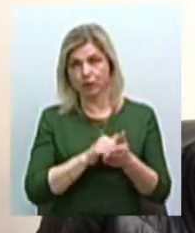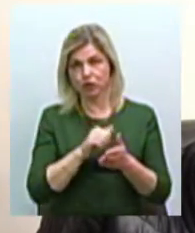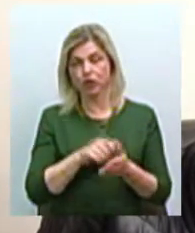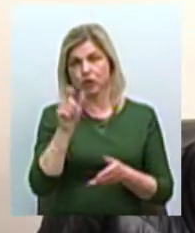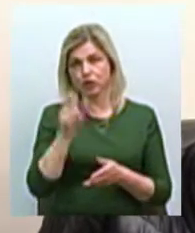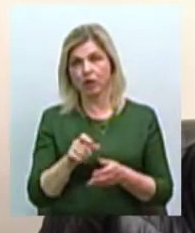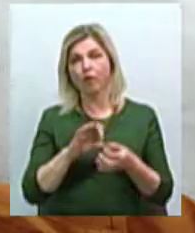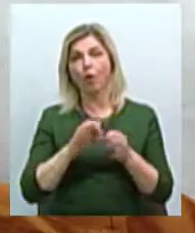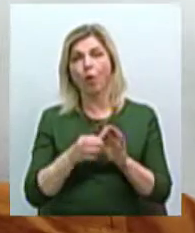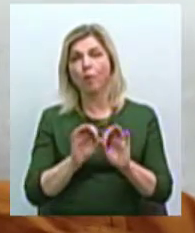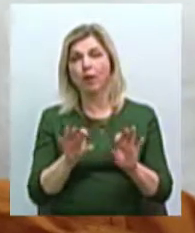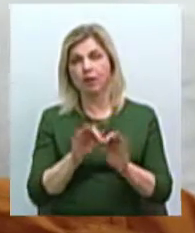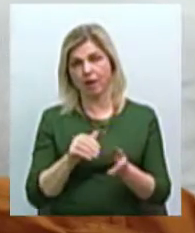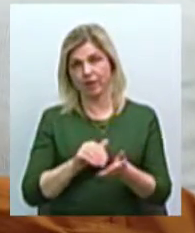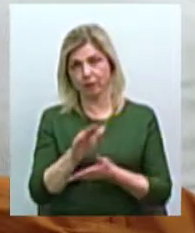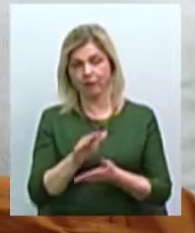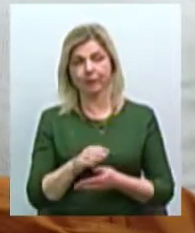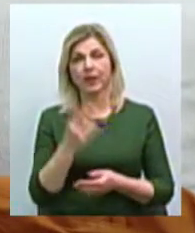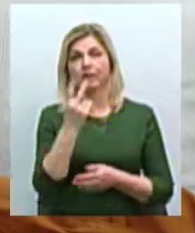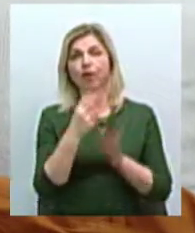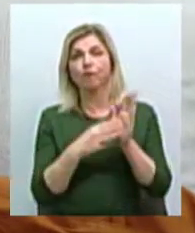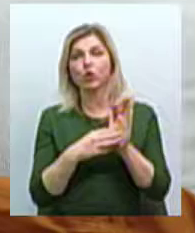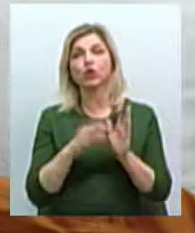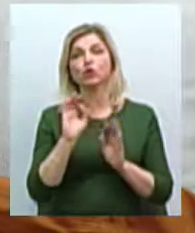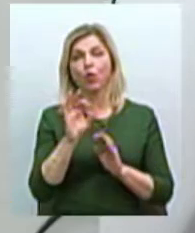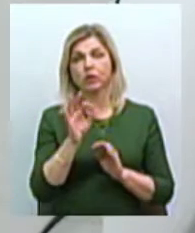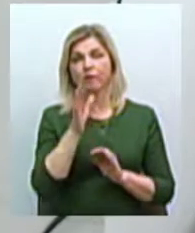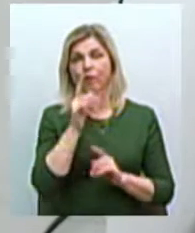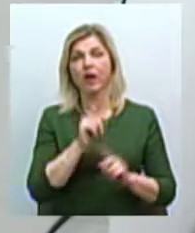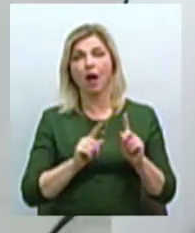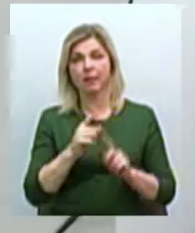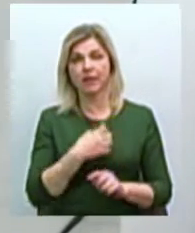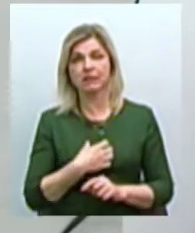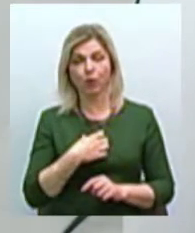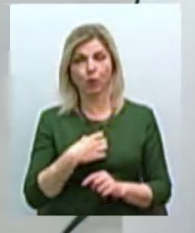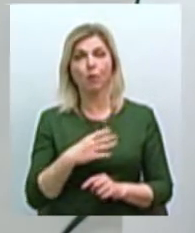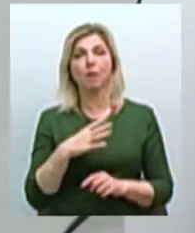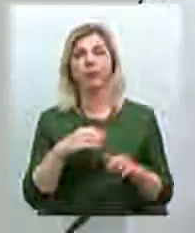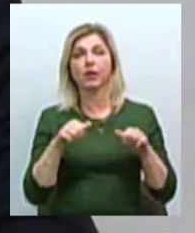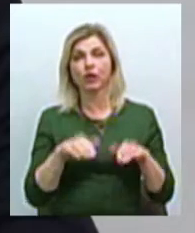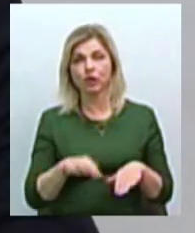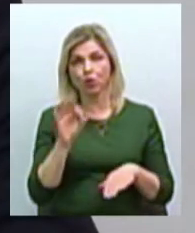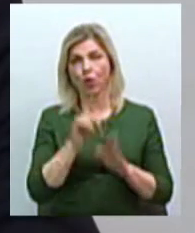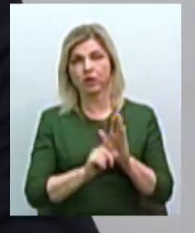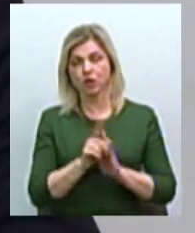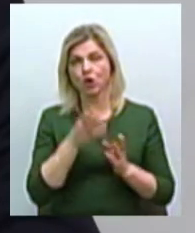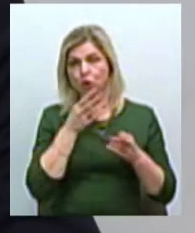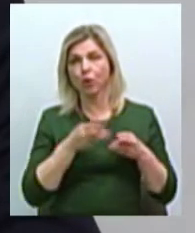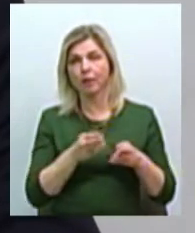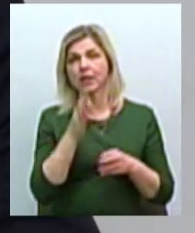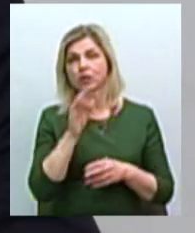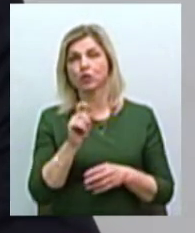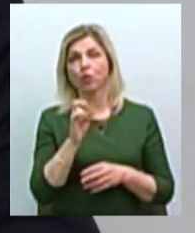коментарів відмовився. Нагадаємо, 28 жовтня під час апаратної наради міськвиконкому було прийнято рішення про початок опалювального сезону в